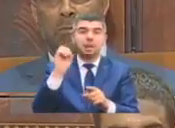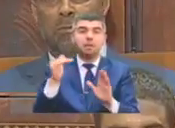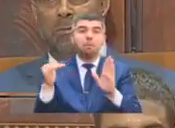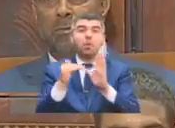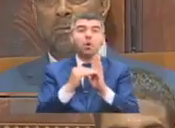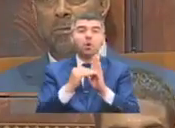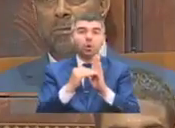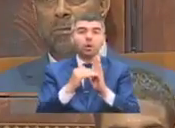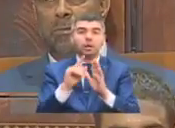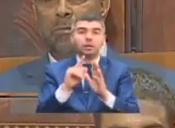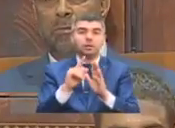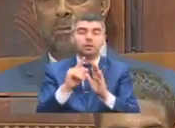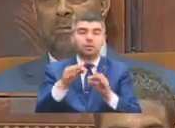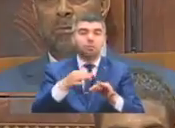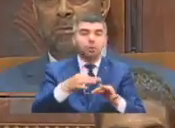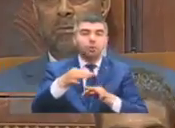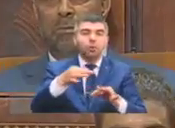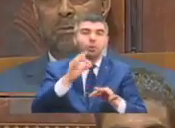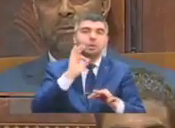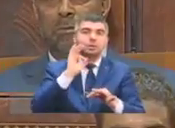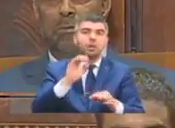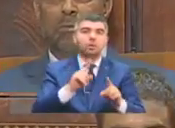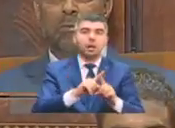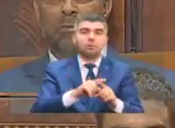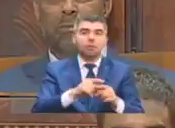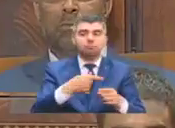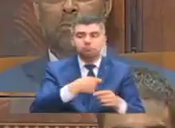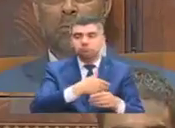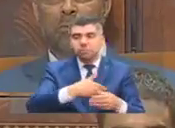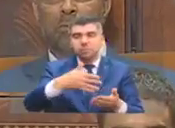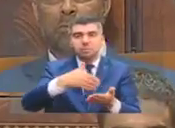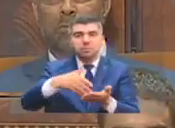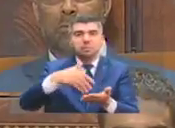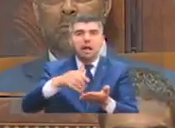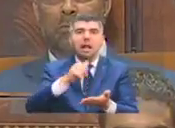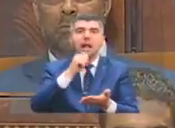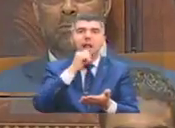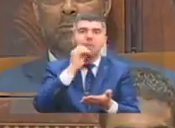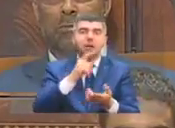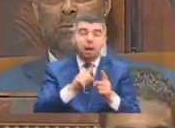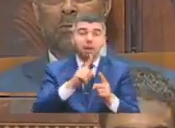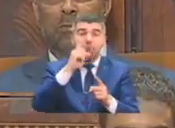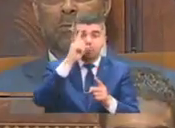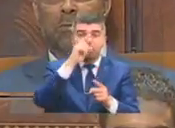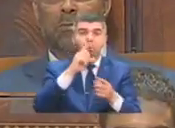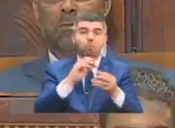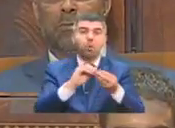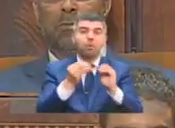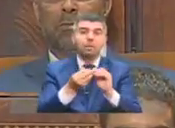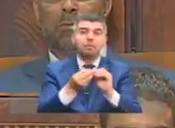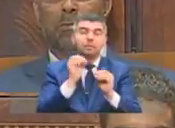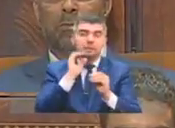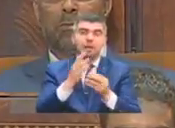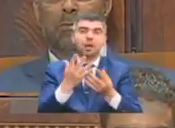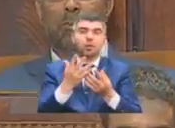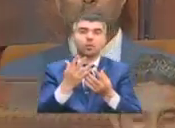التي تهدر في الطبيعة بدون معالجة كافية وبدون تثمين مرضي، تشكل خطراً على البيئة من جهة، وتفوت علينا